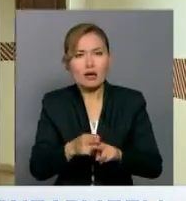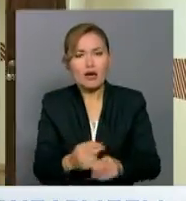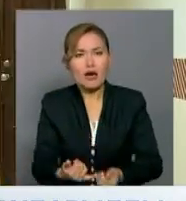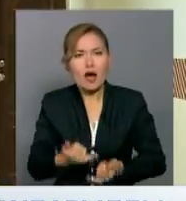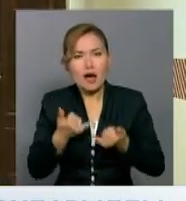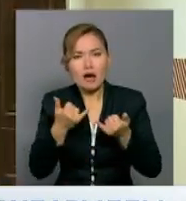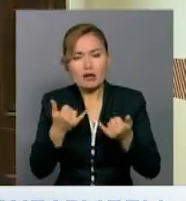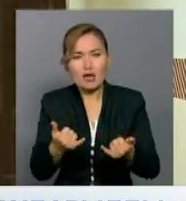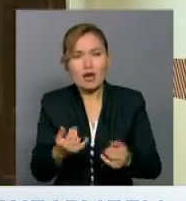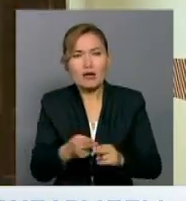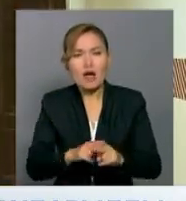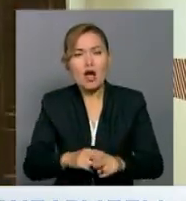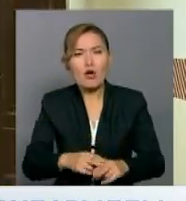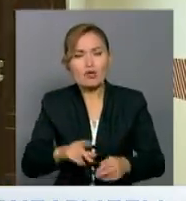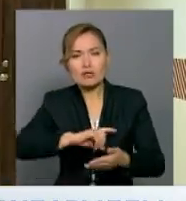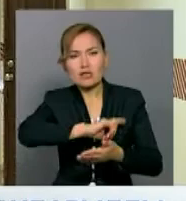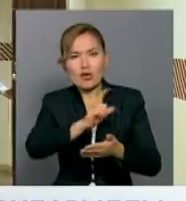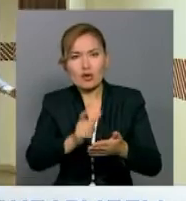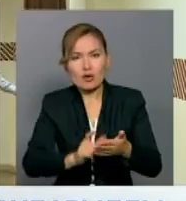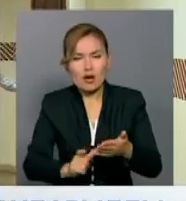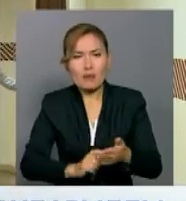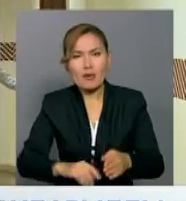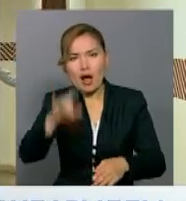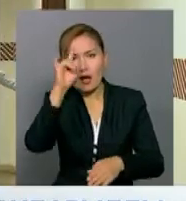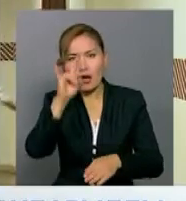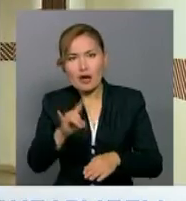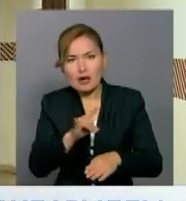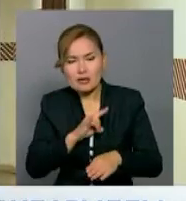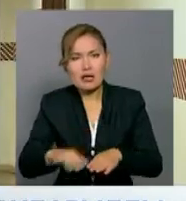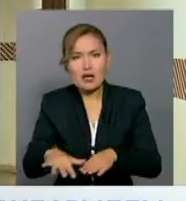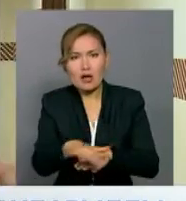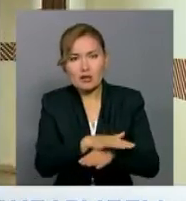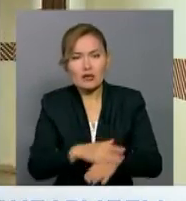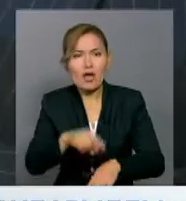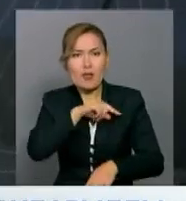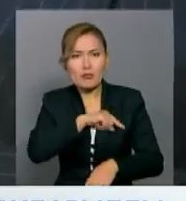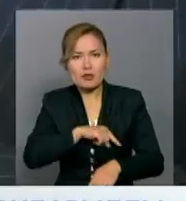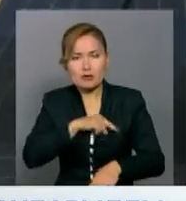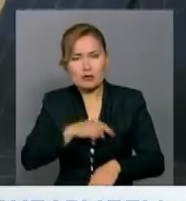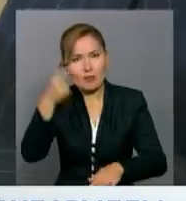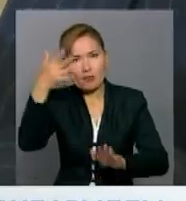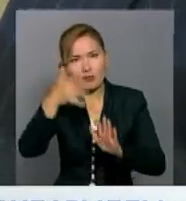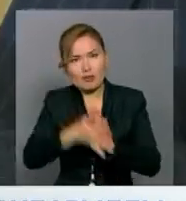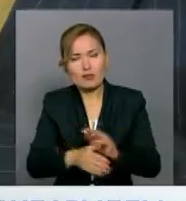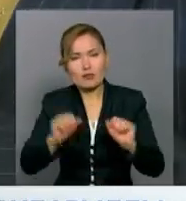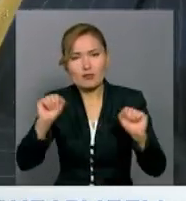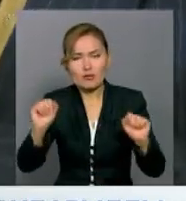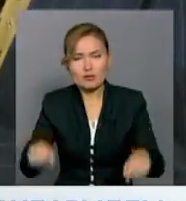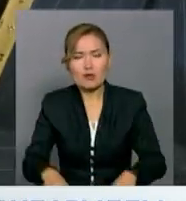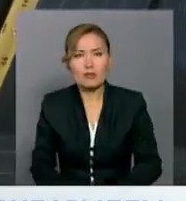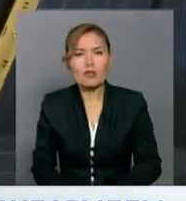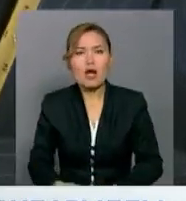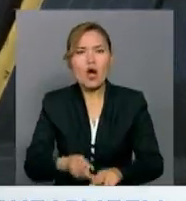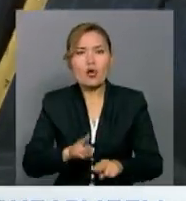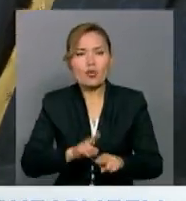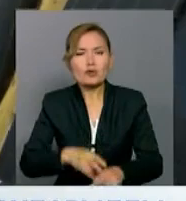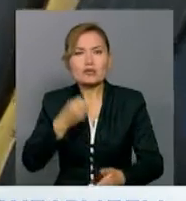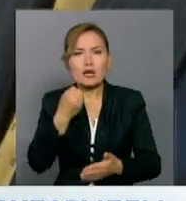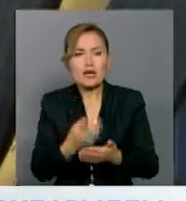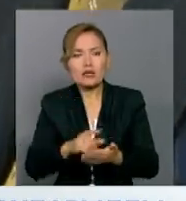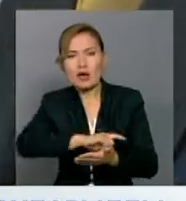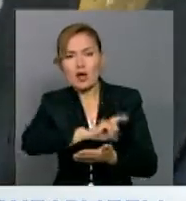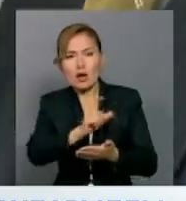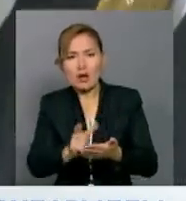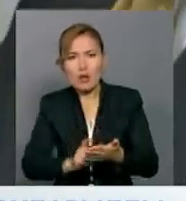келді. Қара сөздерді оқи отырып, қазақтың болмысы бітімін анық аңғаруға болады. Қара сөздер бірнеше буынның рухани тұрғыда жетіліп,